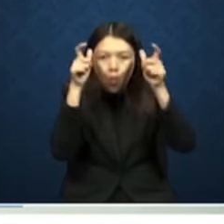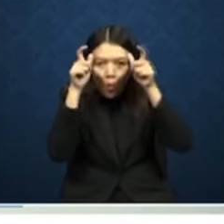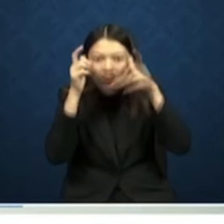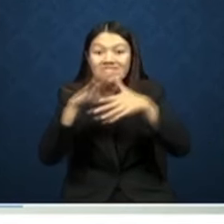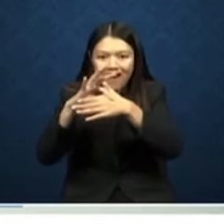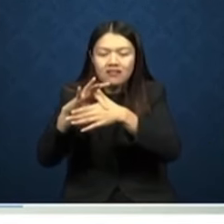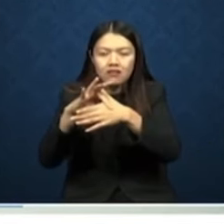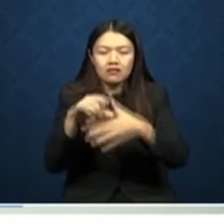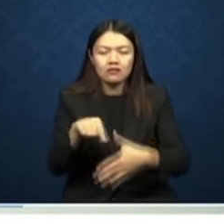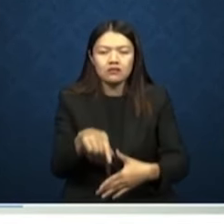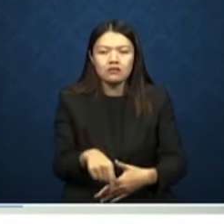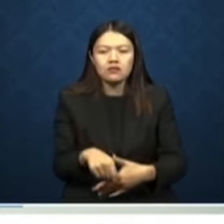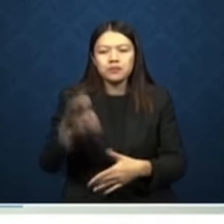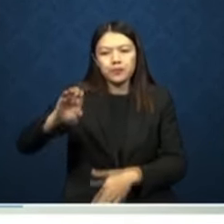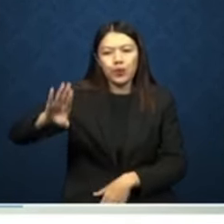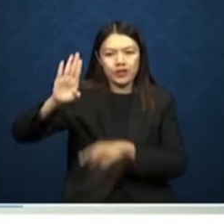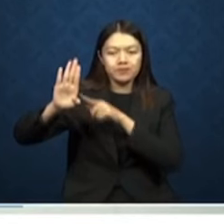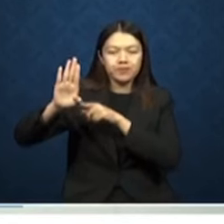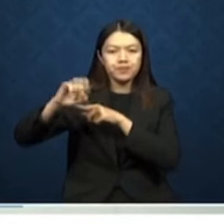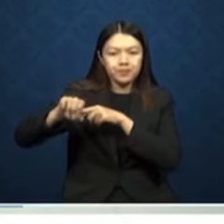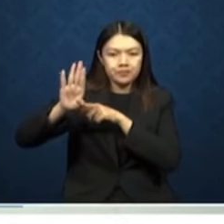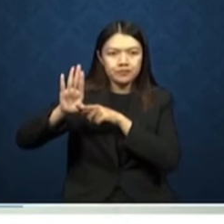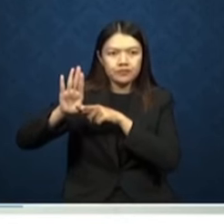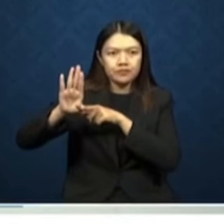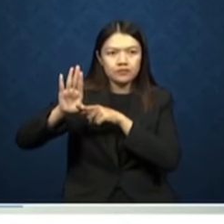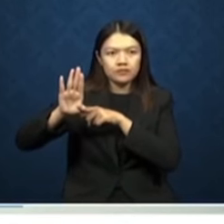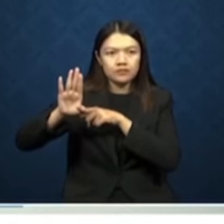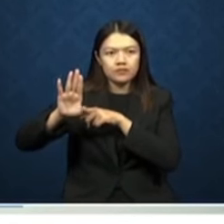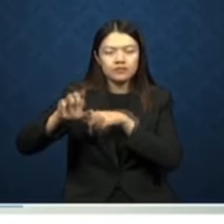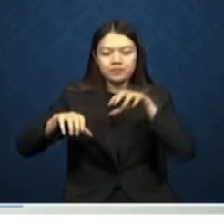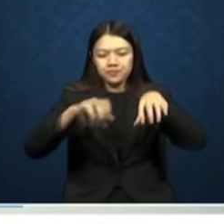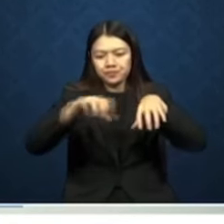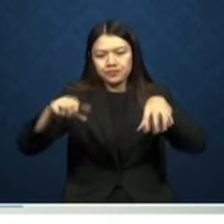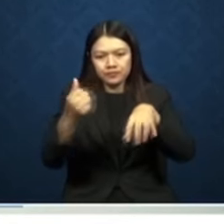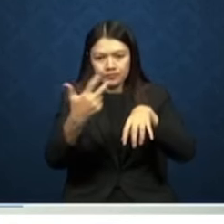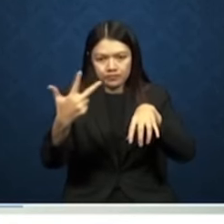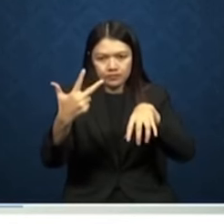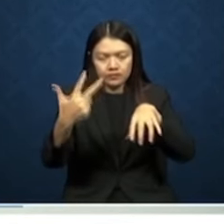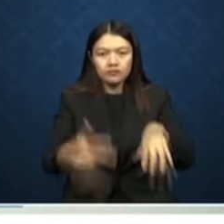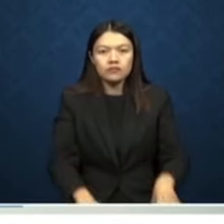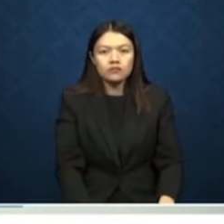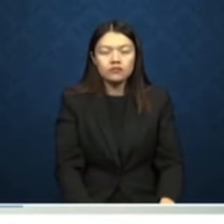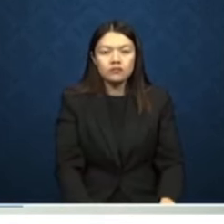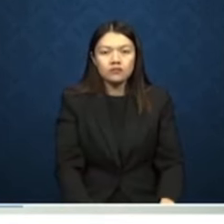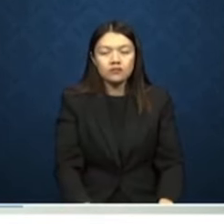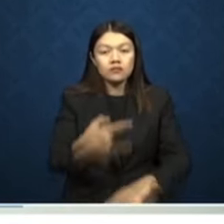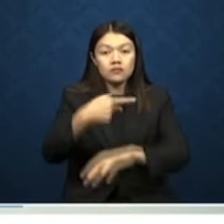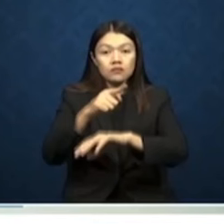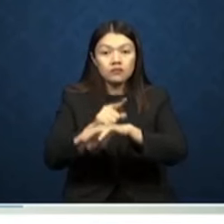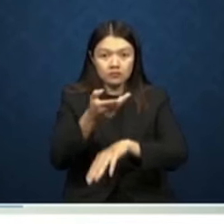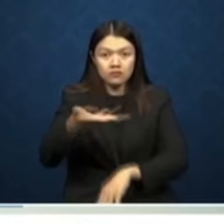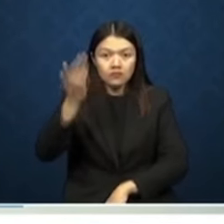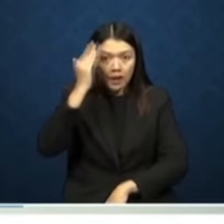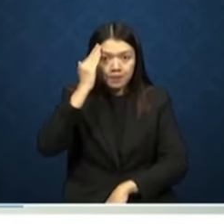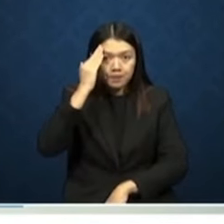โคจากบริษัทนะครับ 3บริษัทท่านประธานทราบมครับ